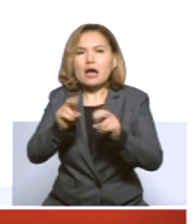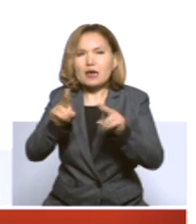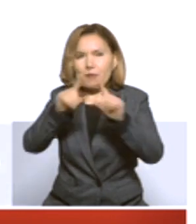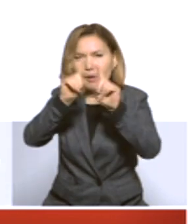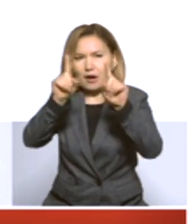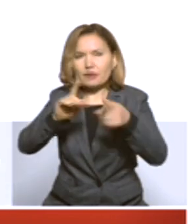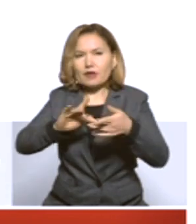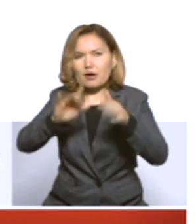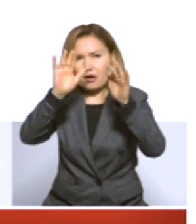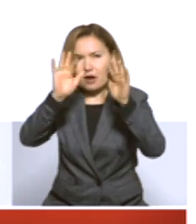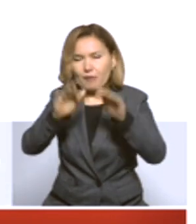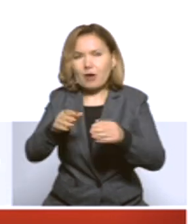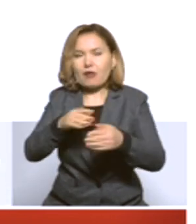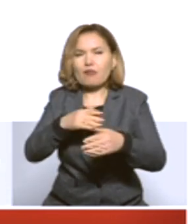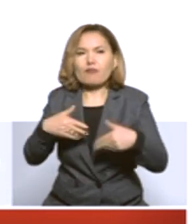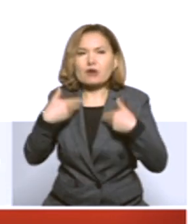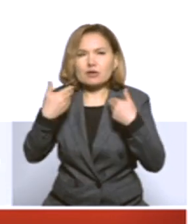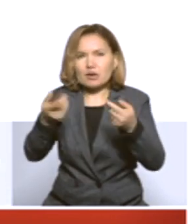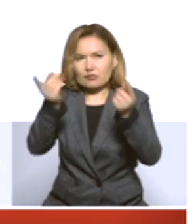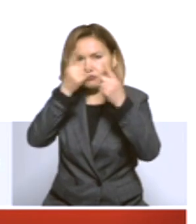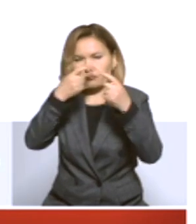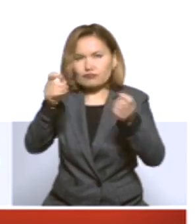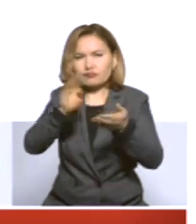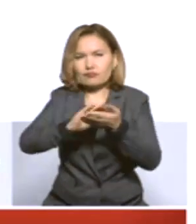парақшаға тілектерін қалдырды.